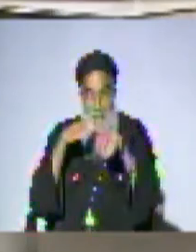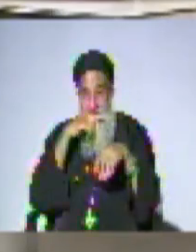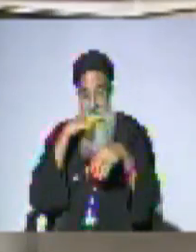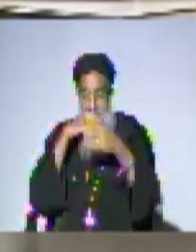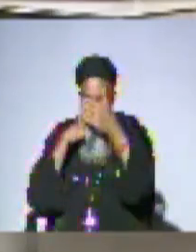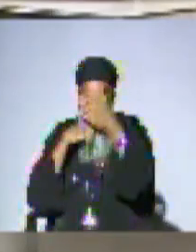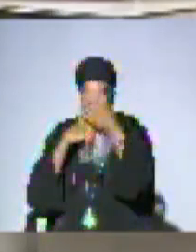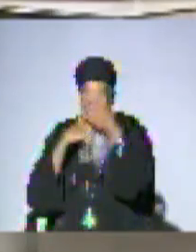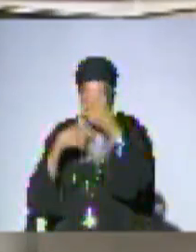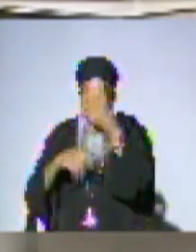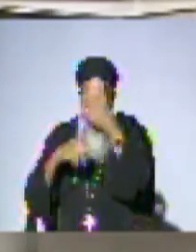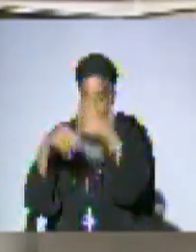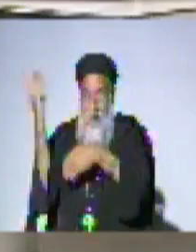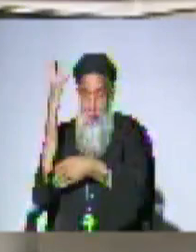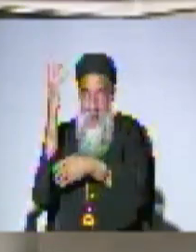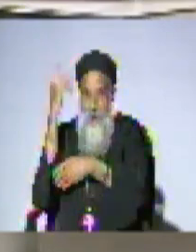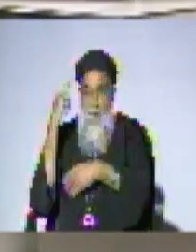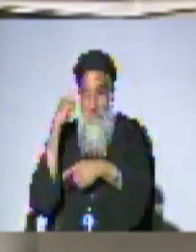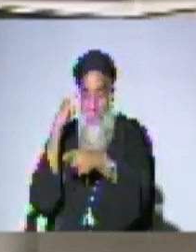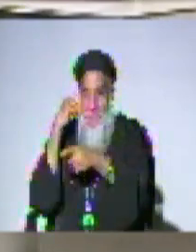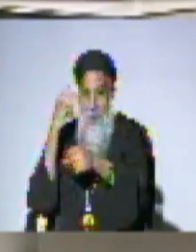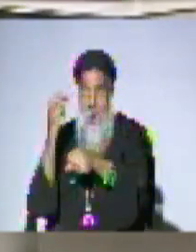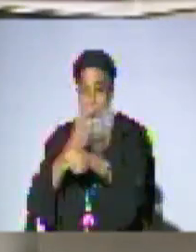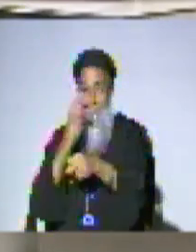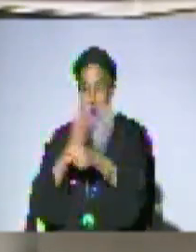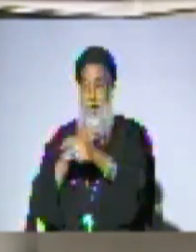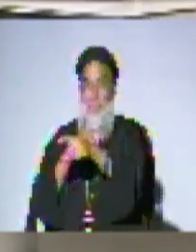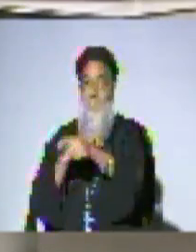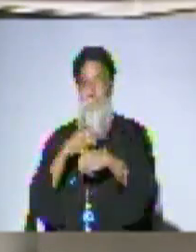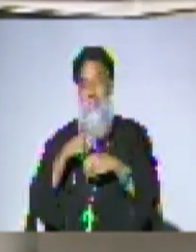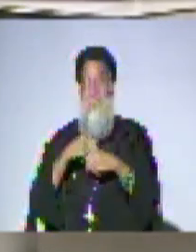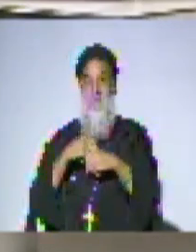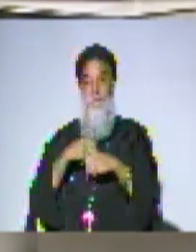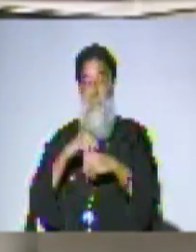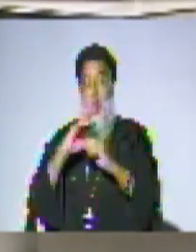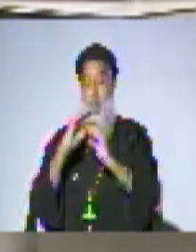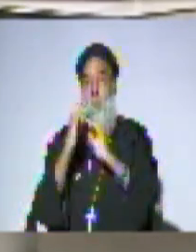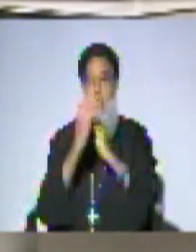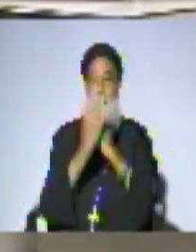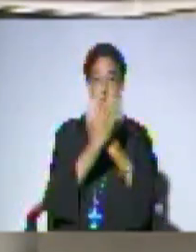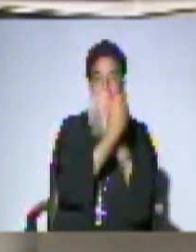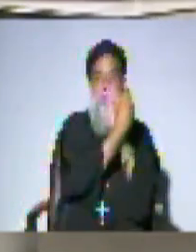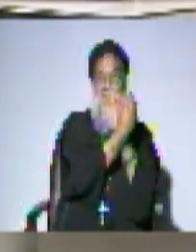لأن الشجرة دي شجرة المعصية، فوقف وراه.